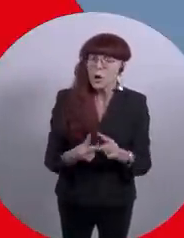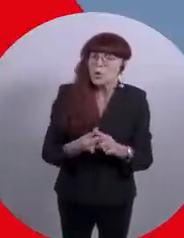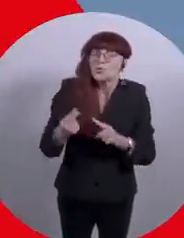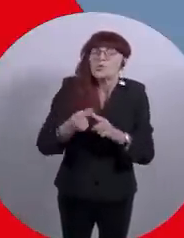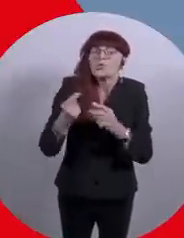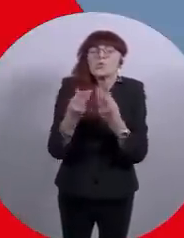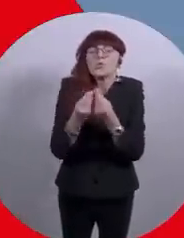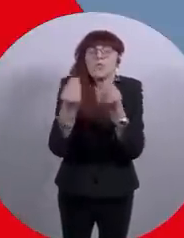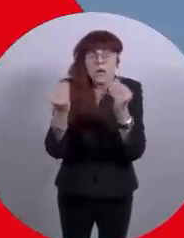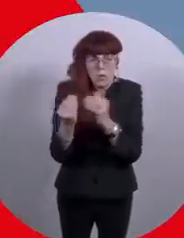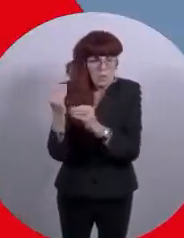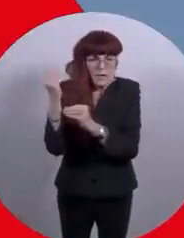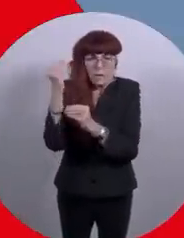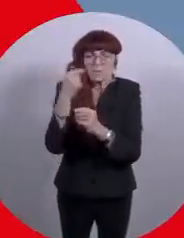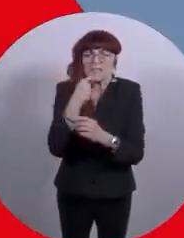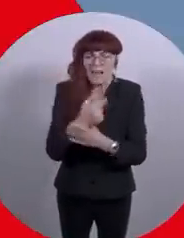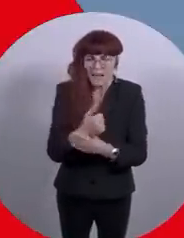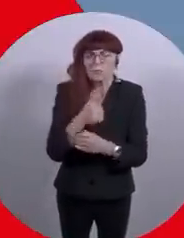aber